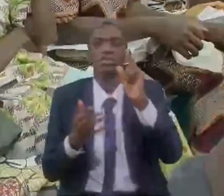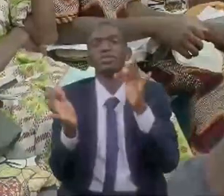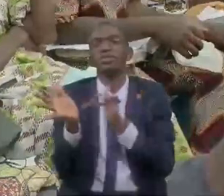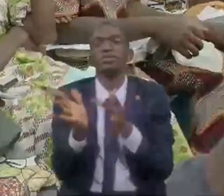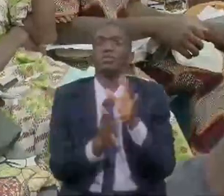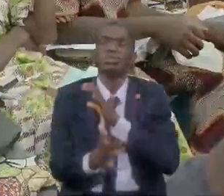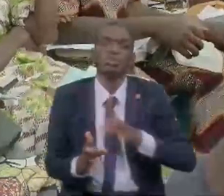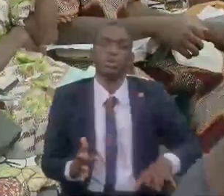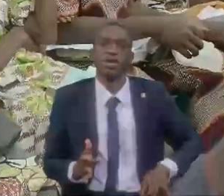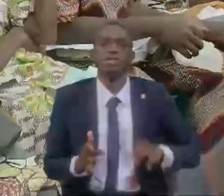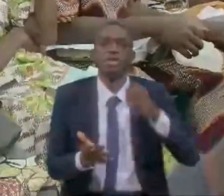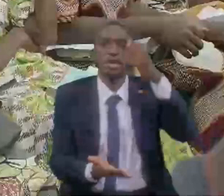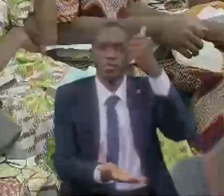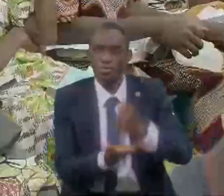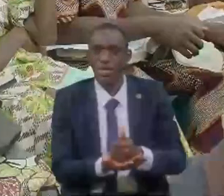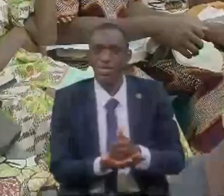Amen.